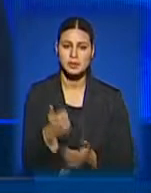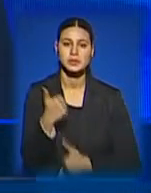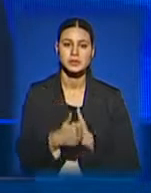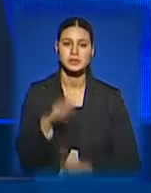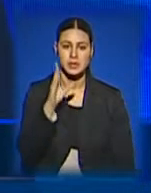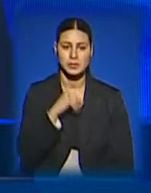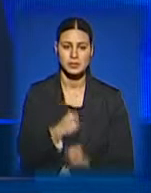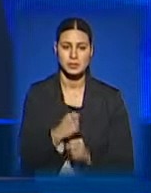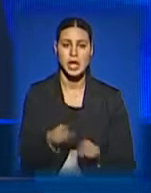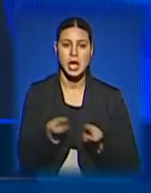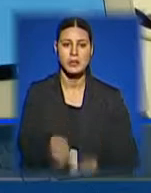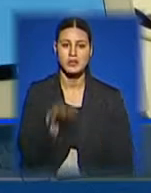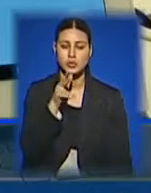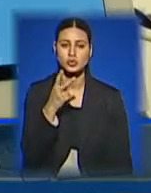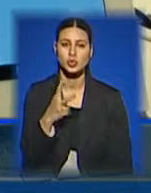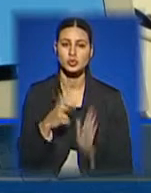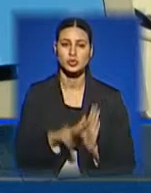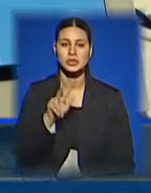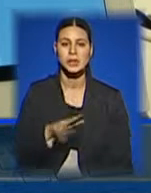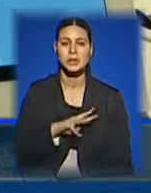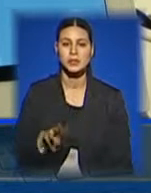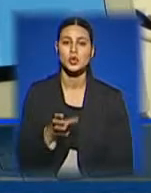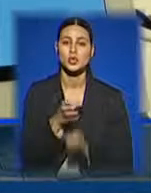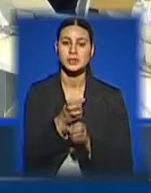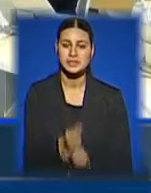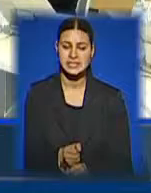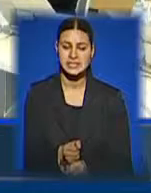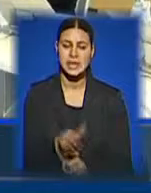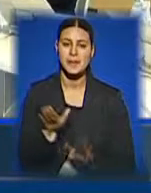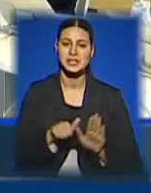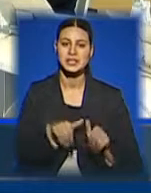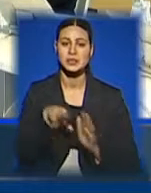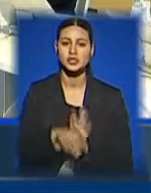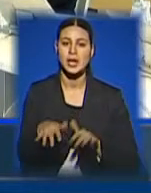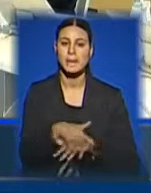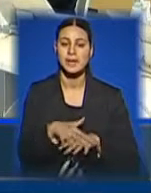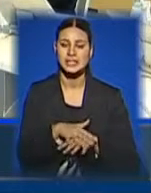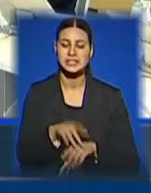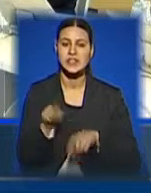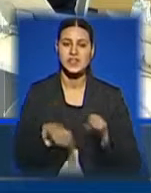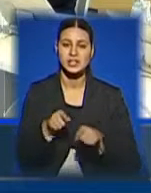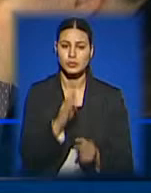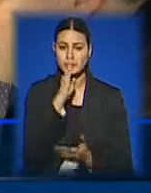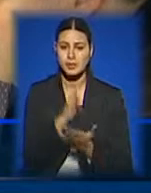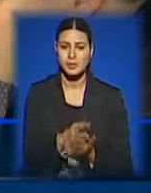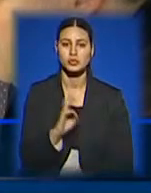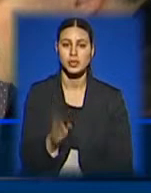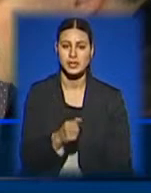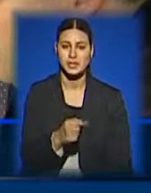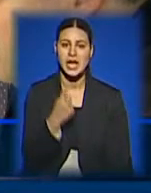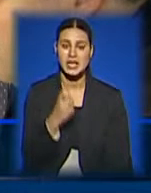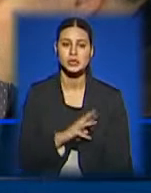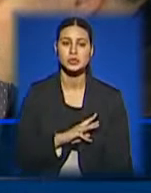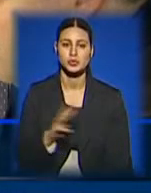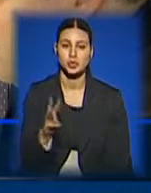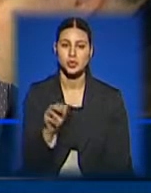არის გამოწვეული. ამავე დროს 283 მილიონით მცირდება სესხება შიდა ბაზარზე სახაზინო ვალდებულებების მიმართულებით და 100